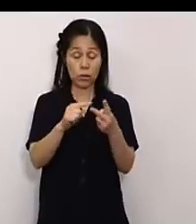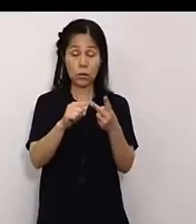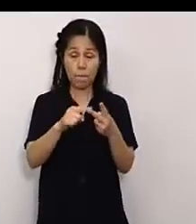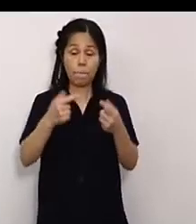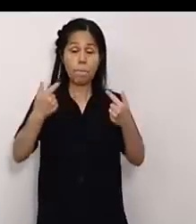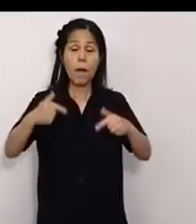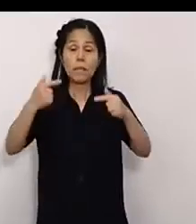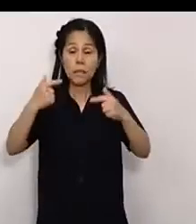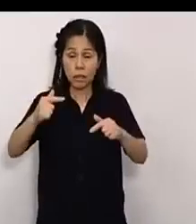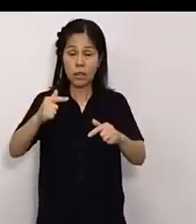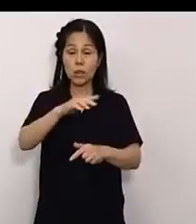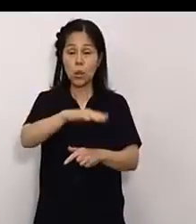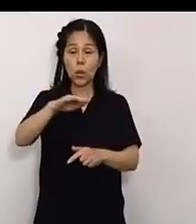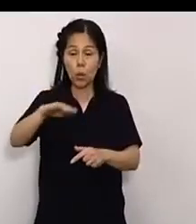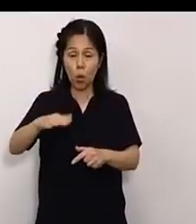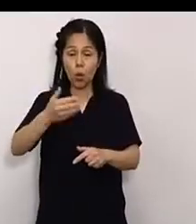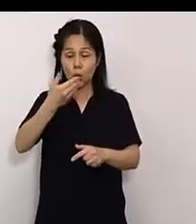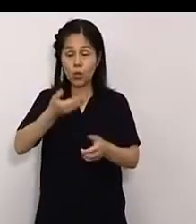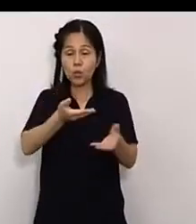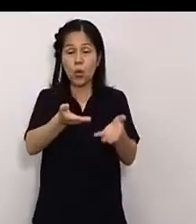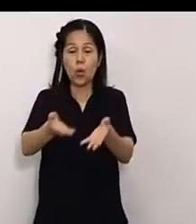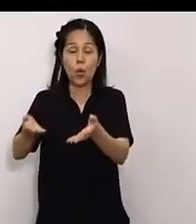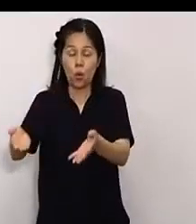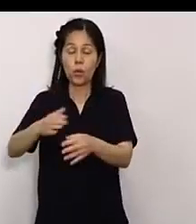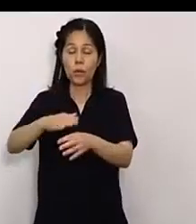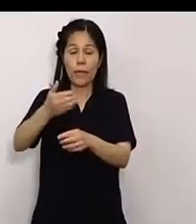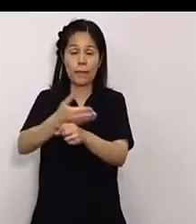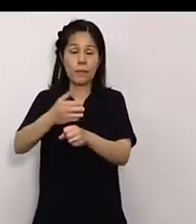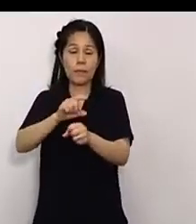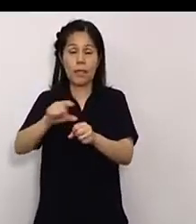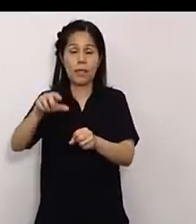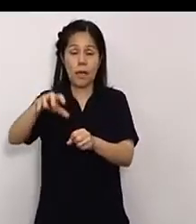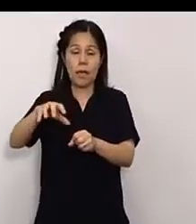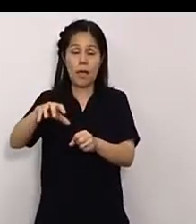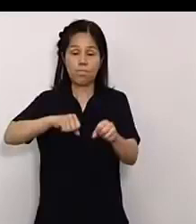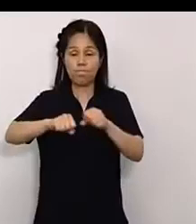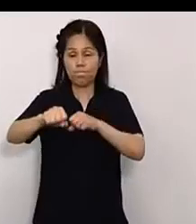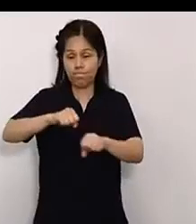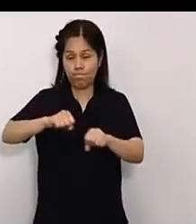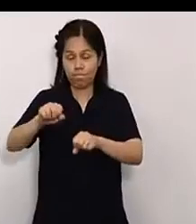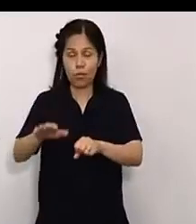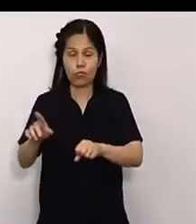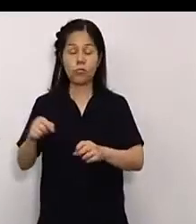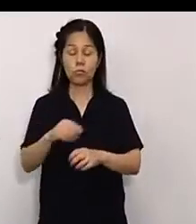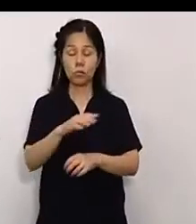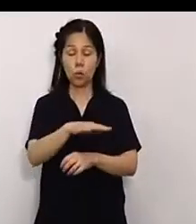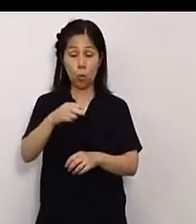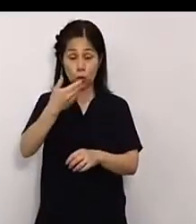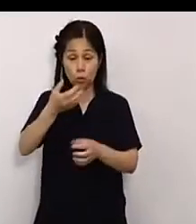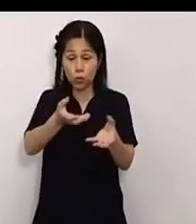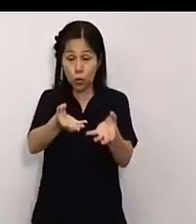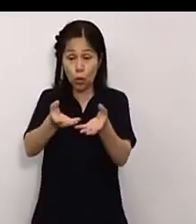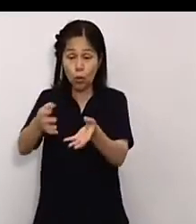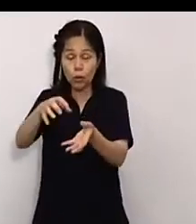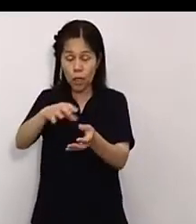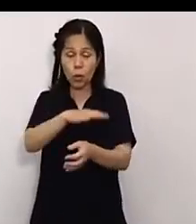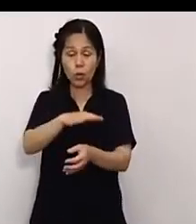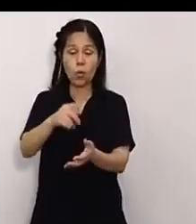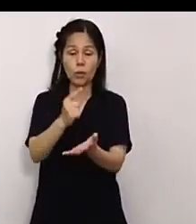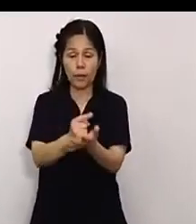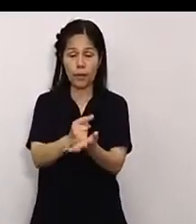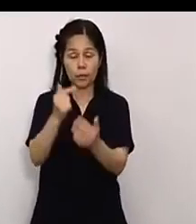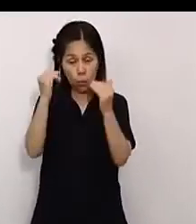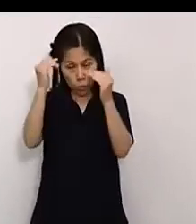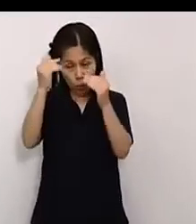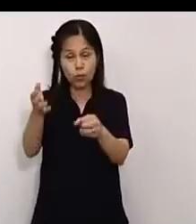堂高島平を運営していらっしゃいますので、まあその、まあ、子ども食堂で、まあ、あの子どもたちだけでなくてね、その大人も